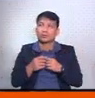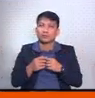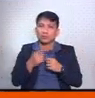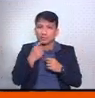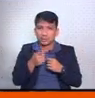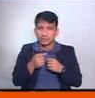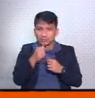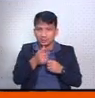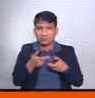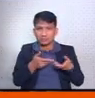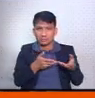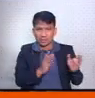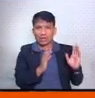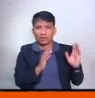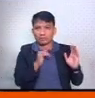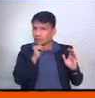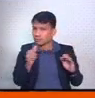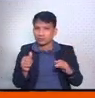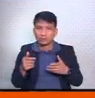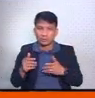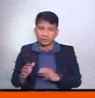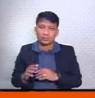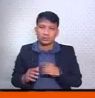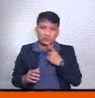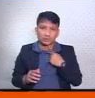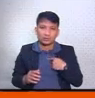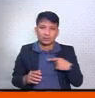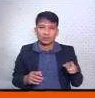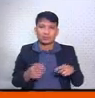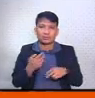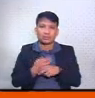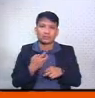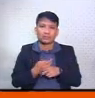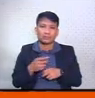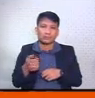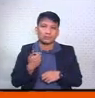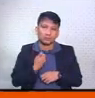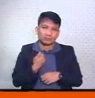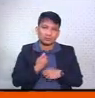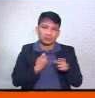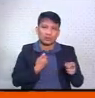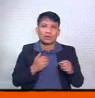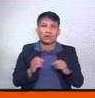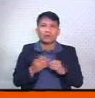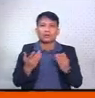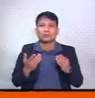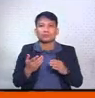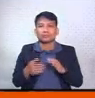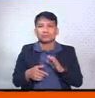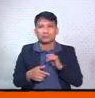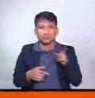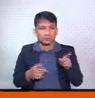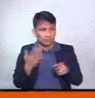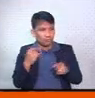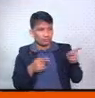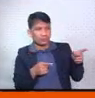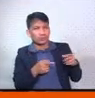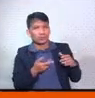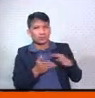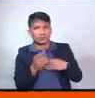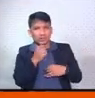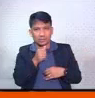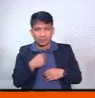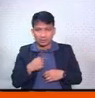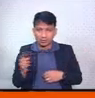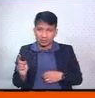at merong hindi. Kasi kanya, sila mismo, pinapahirapan nila yung sarili nila. O paano kung minsan eh, bakit yun? Pinapasok mo, ako